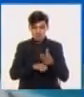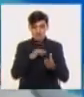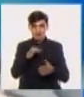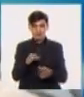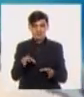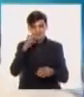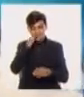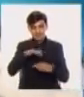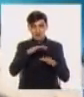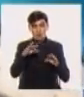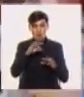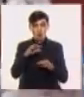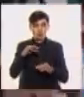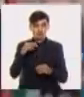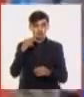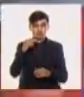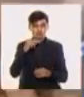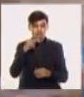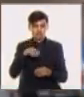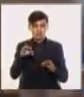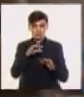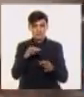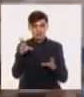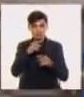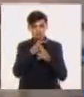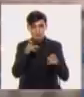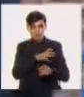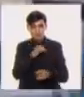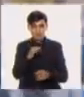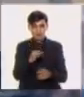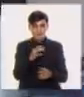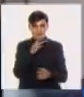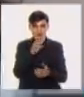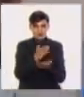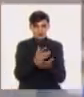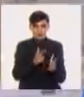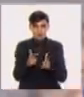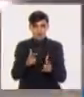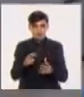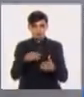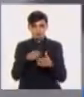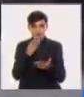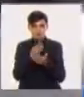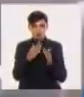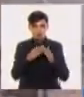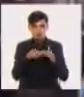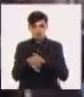система предупреждения о землетрясениях сработала эффективно, и у людей было достаточно времени, чтобы покинуть свои